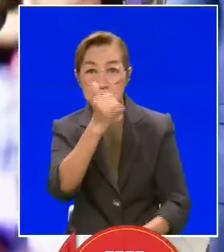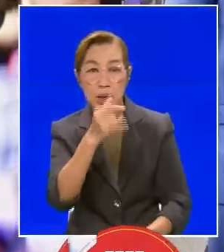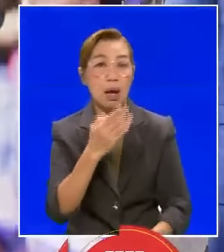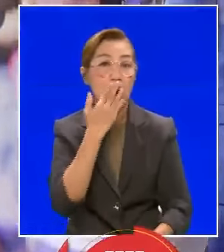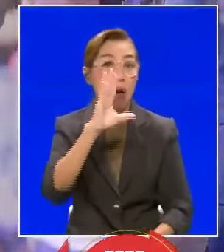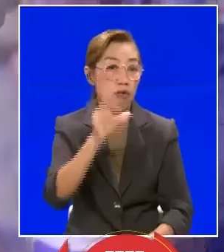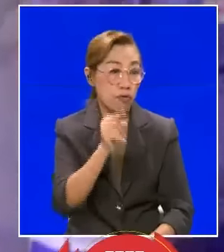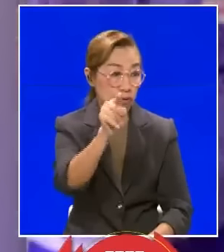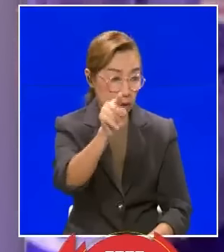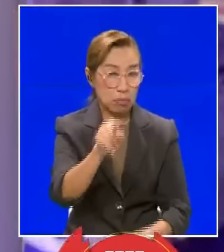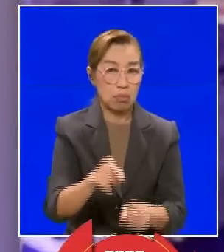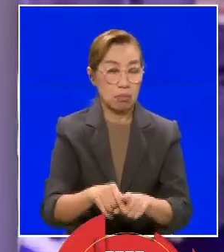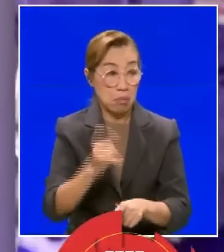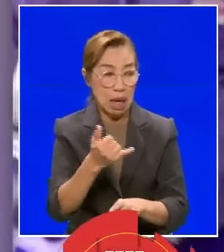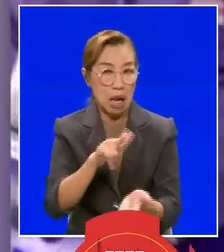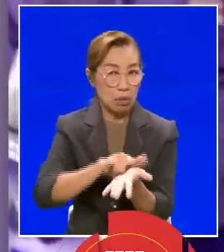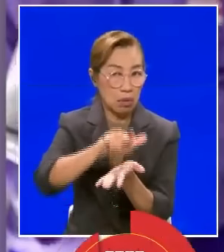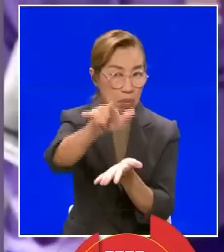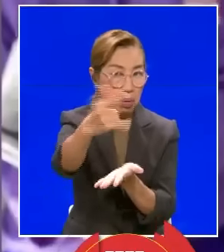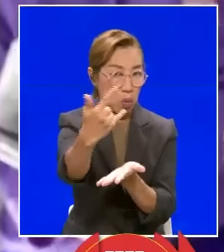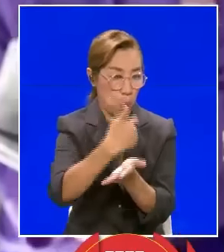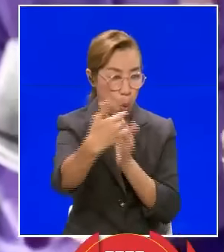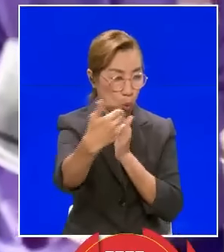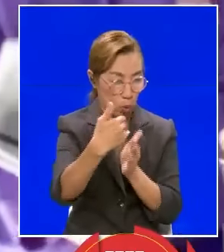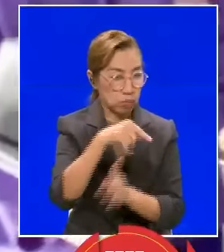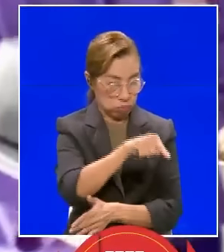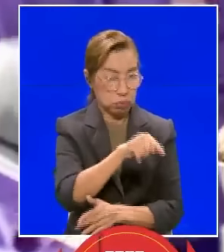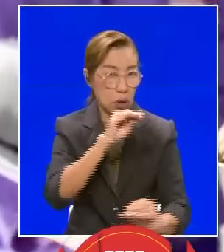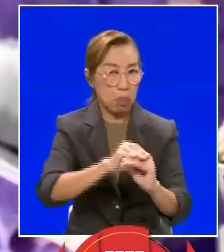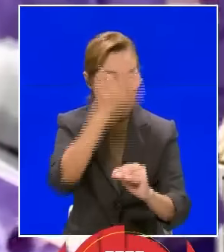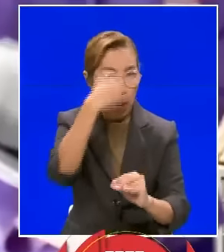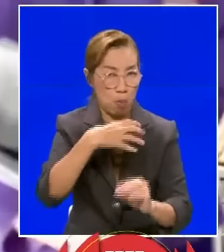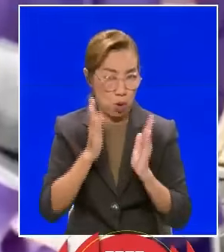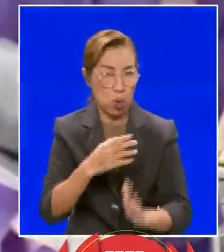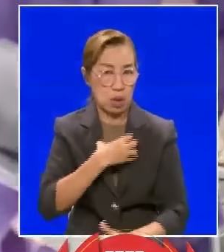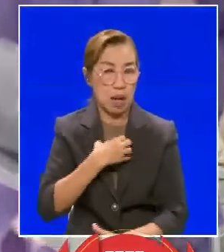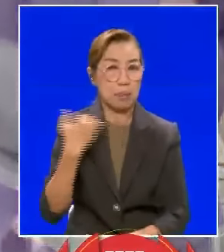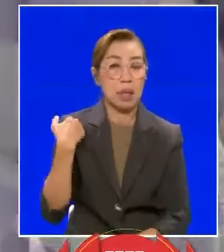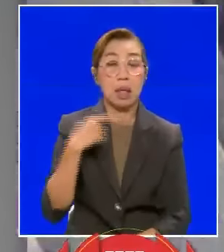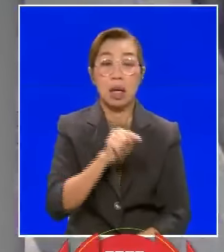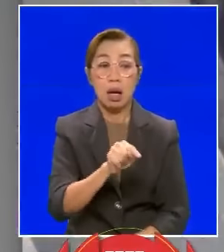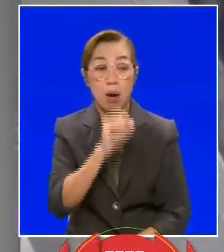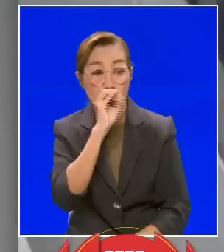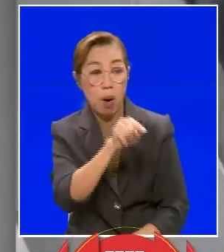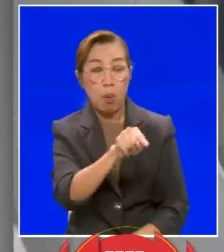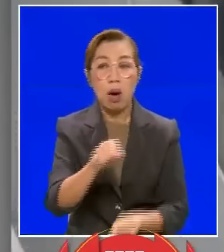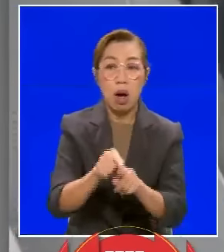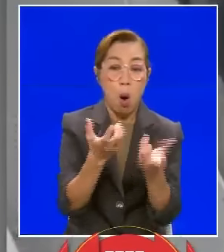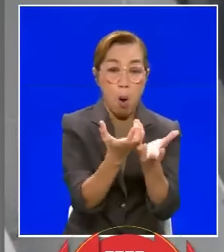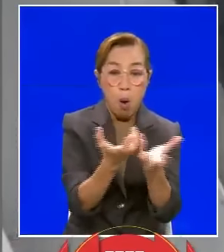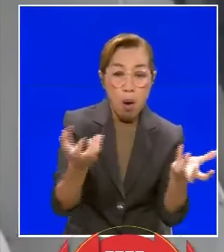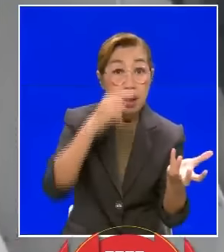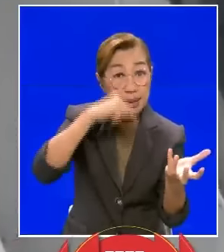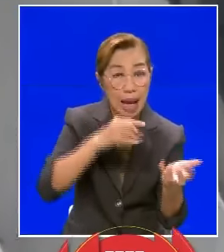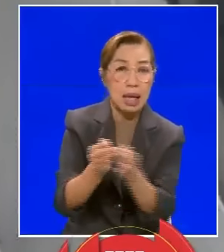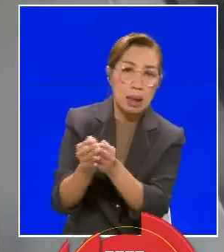ามความต้องการของตลาดนอกจากนี้นายกก็ยังมีการสั่งการไปยังผู้ว่าท่องเที่ยวนะครับให้ประสานเอาพวกโอท็อปเอาพวกอาห